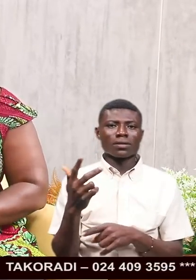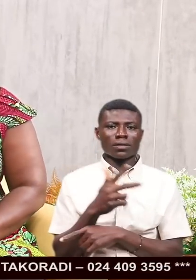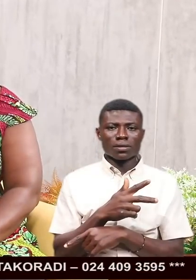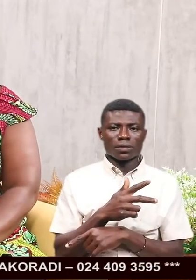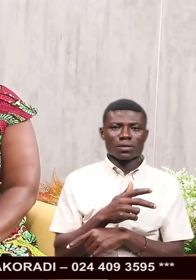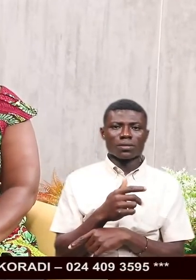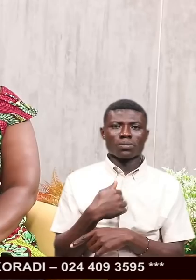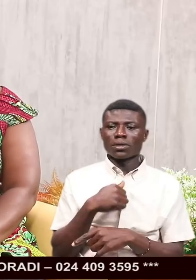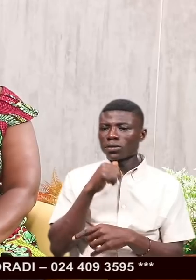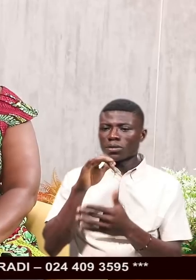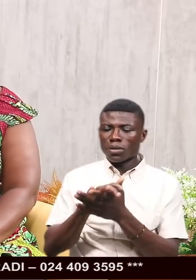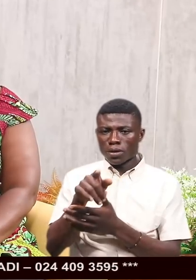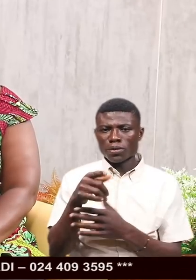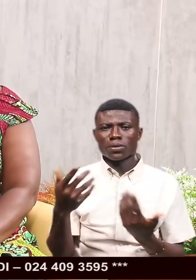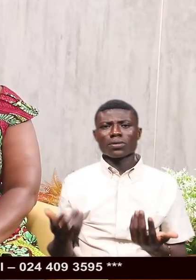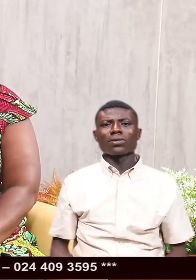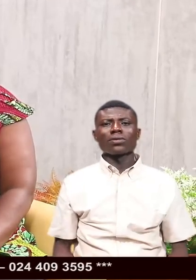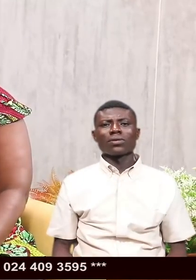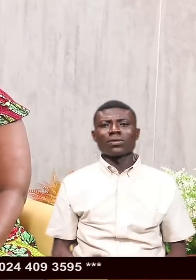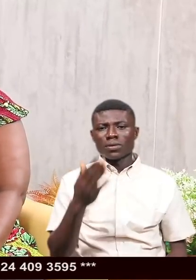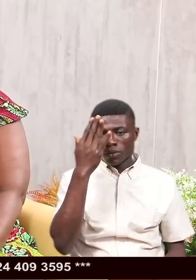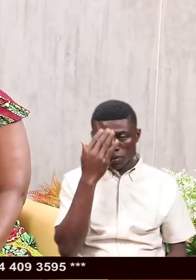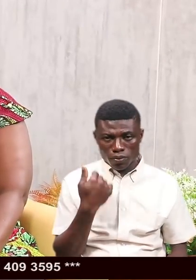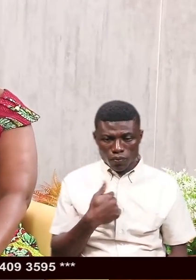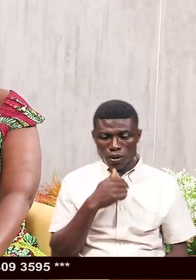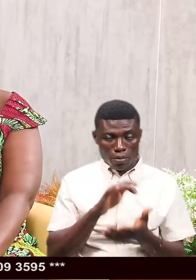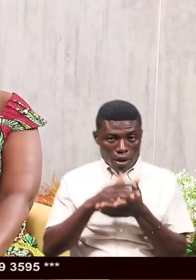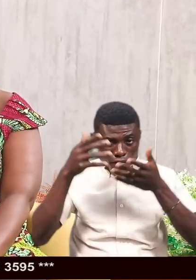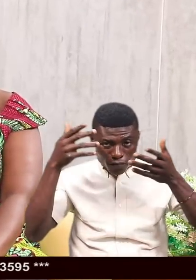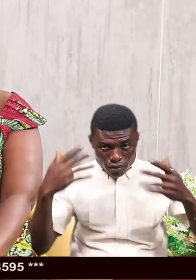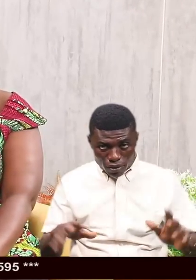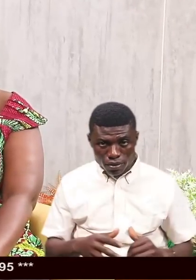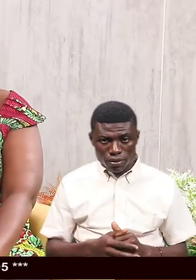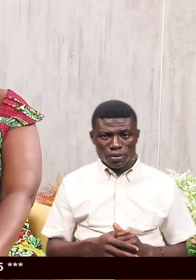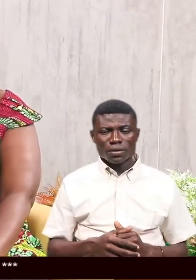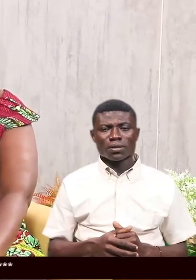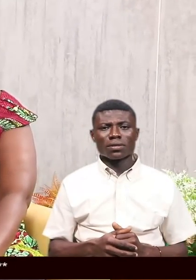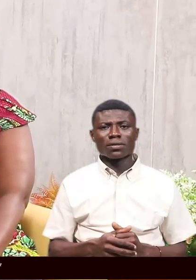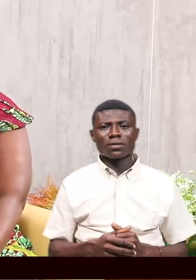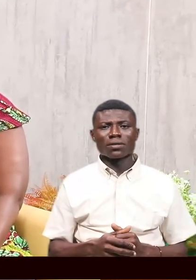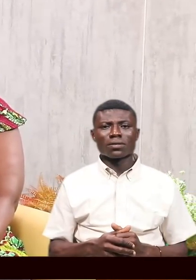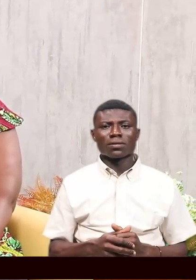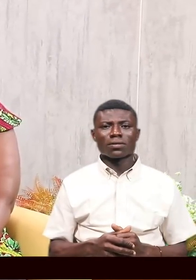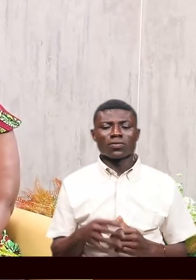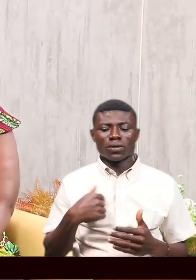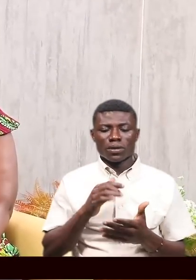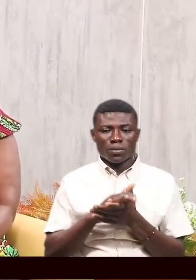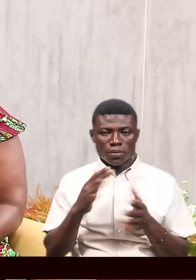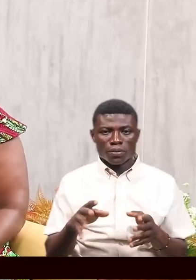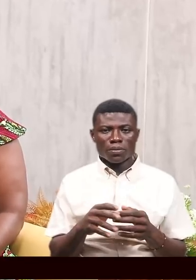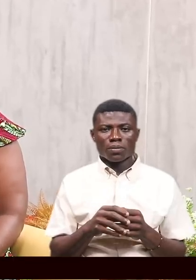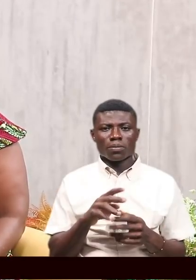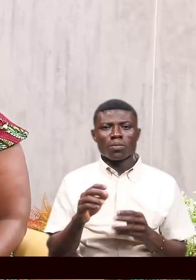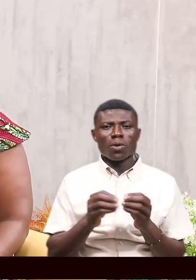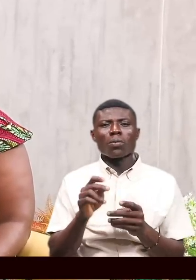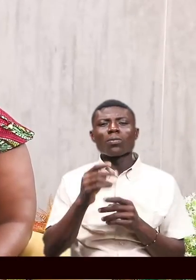a nka me nware wo if you say ye wari wie ye no ansa na enipe ni